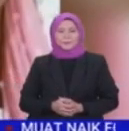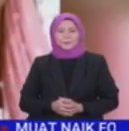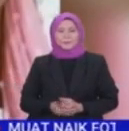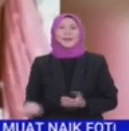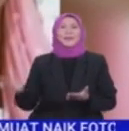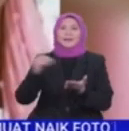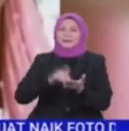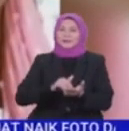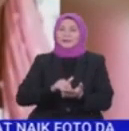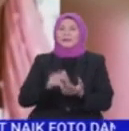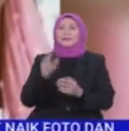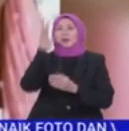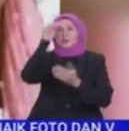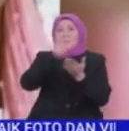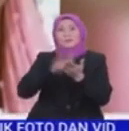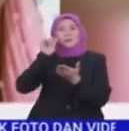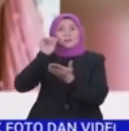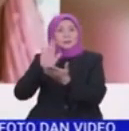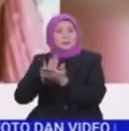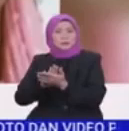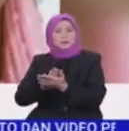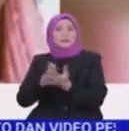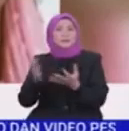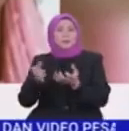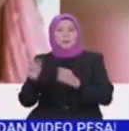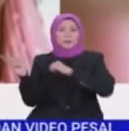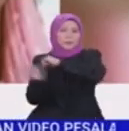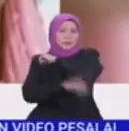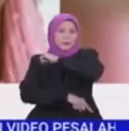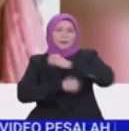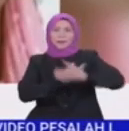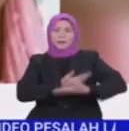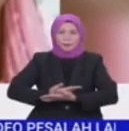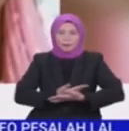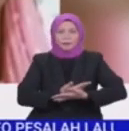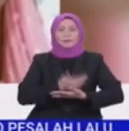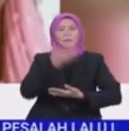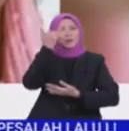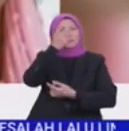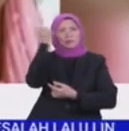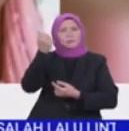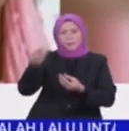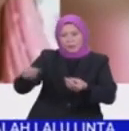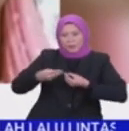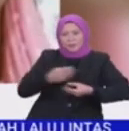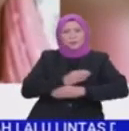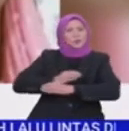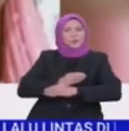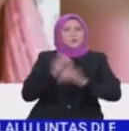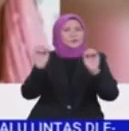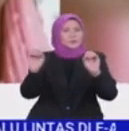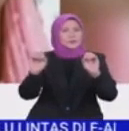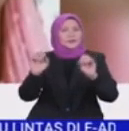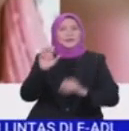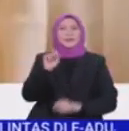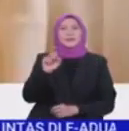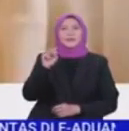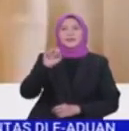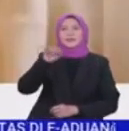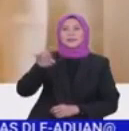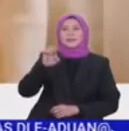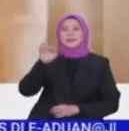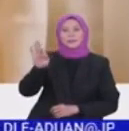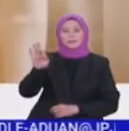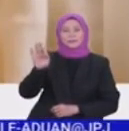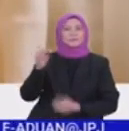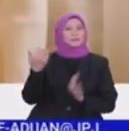Ini lagi haru. Sepasang suami isteri nekat menyaman anak mereka gara-gara tidak memberikan mereka cucu. Sanjeev dan Sadhana Prasad